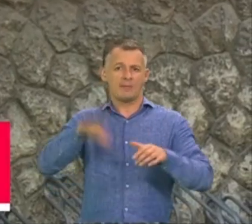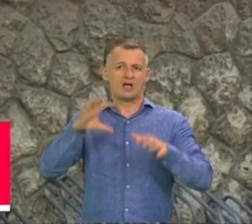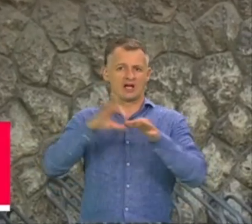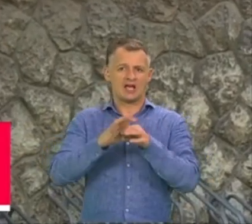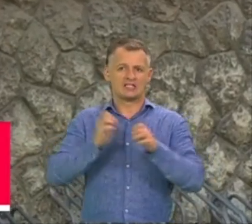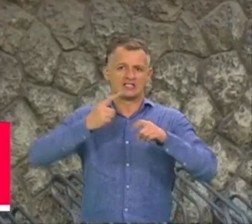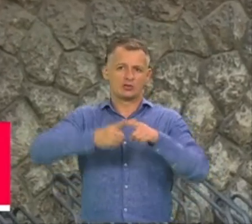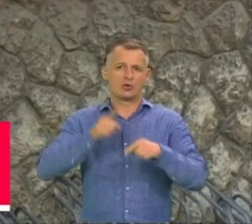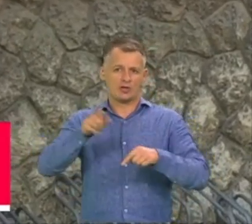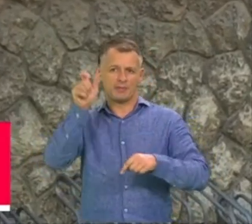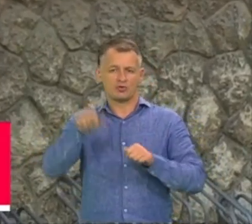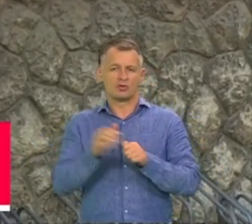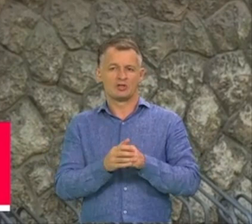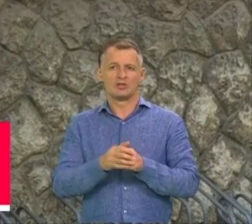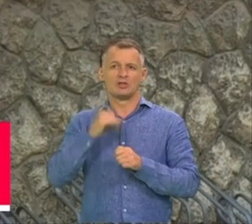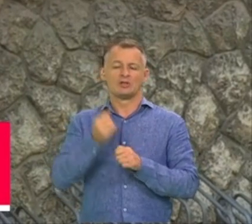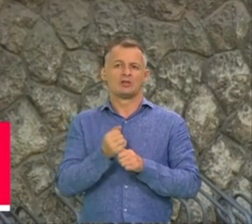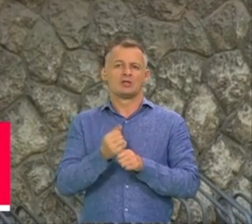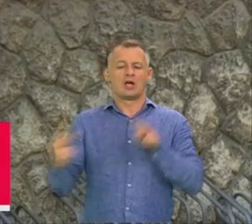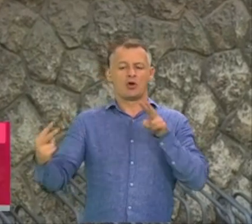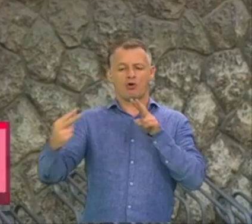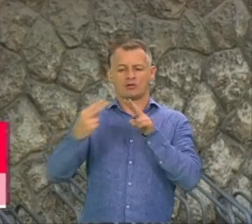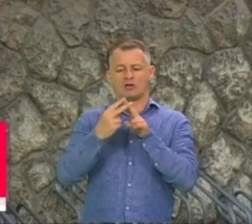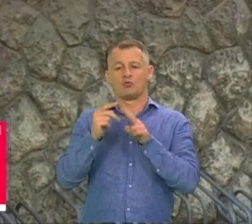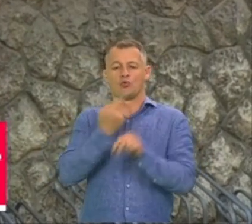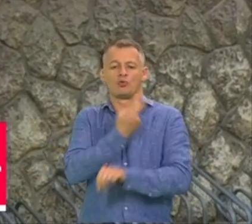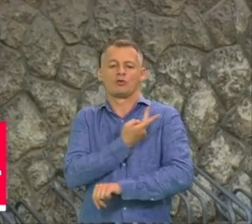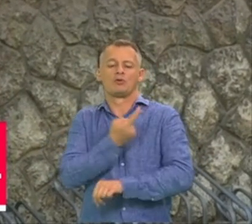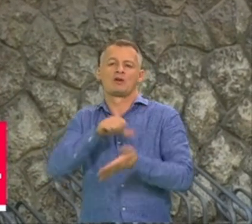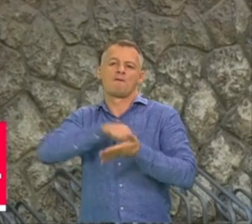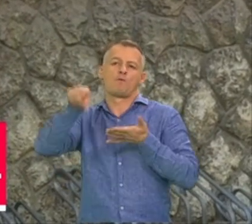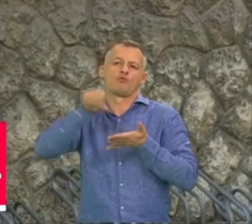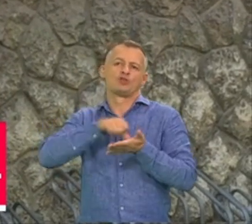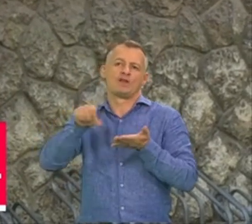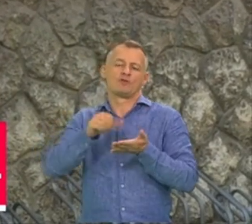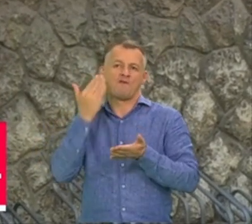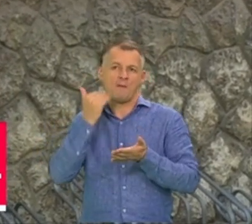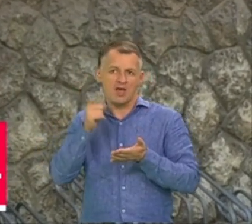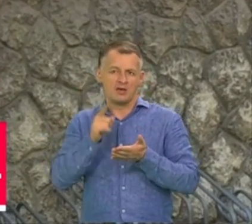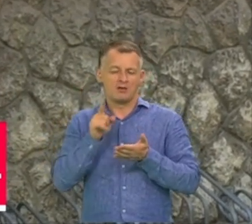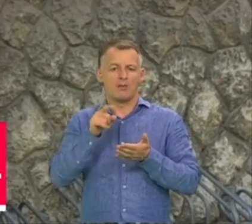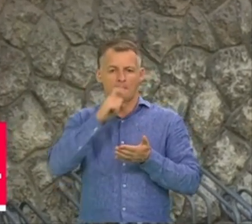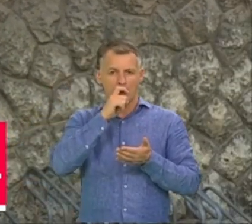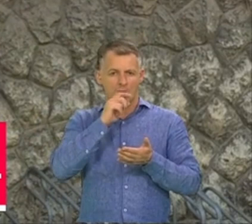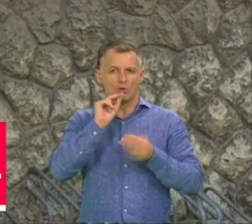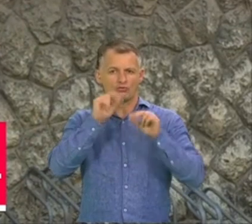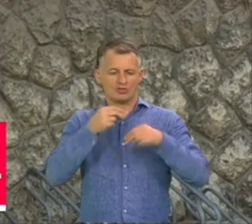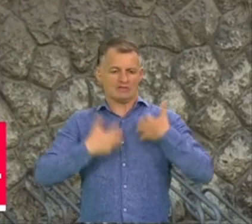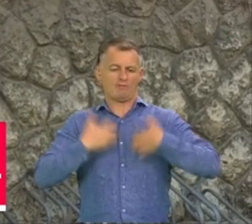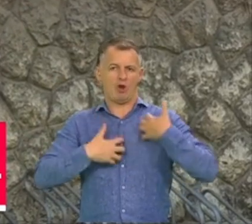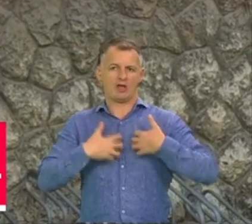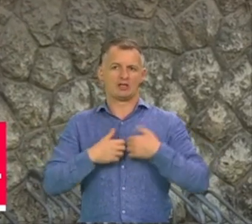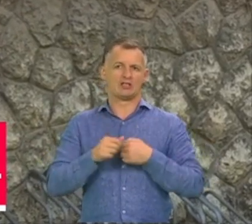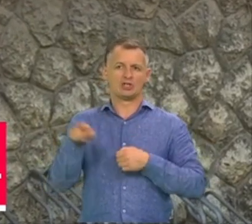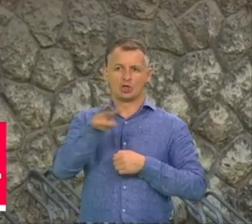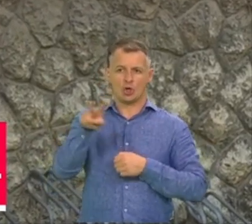cauză, însă fiind confruntat cu refuzurile sale repetate, ar fi devenit violent, agresând-o fizic. Se cunoșteau cei